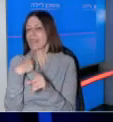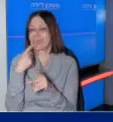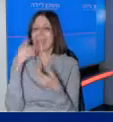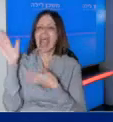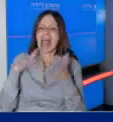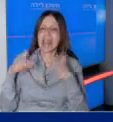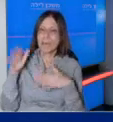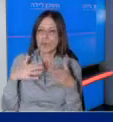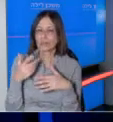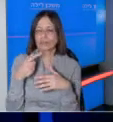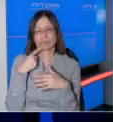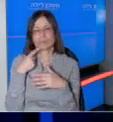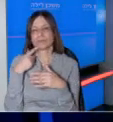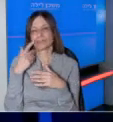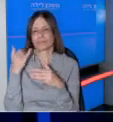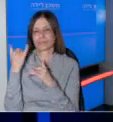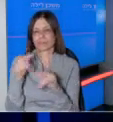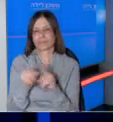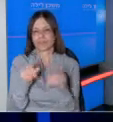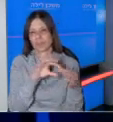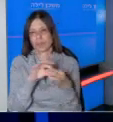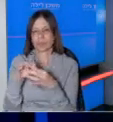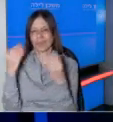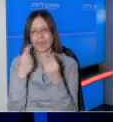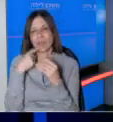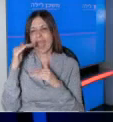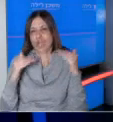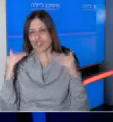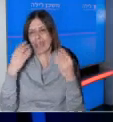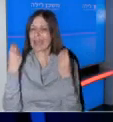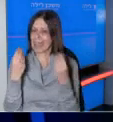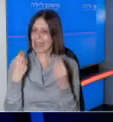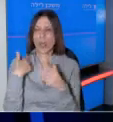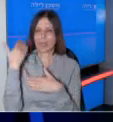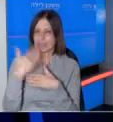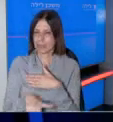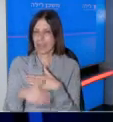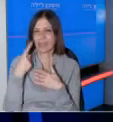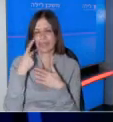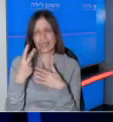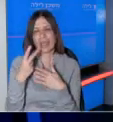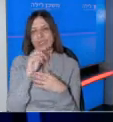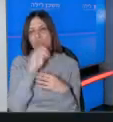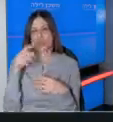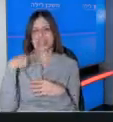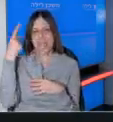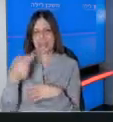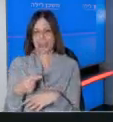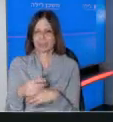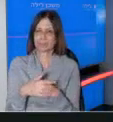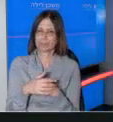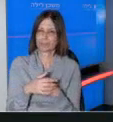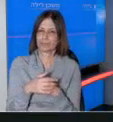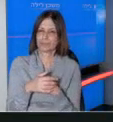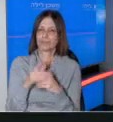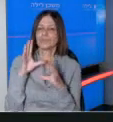אלימות, טרור זה טרור. להכניס לאותו משפט דברים זה לא אומר שזה בהר משווים. אבל שנייה, תם ולא נשלם, בואו רגע נראה את הנושא הבא שלנו. היום בישיבת